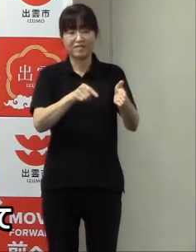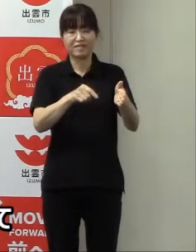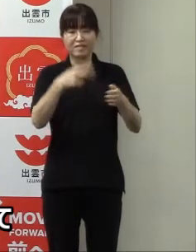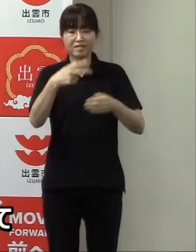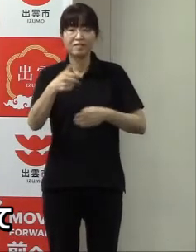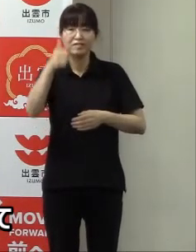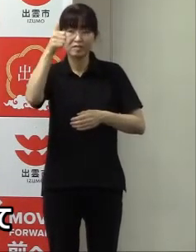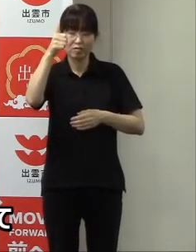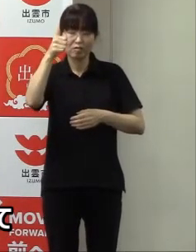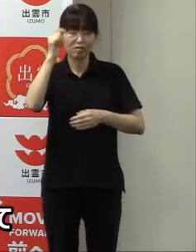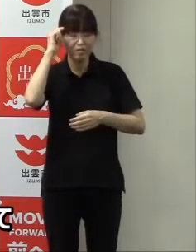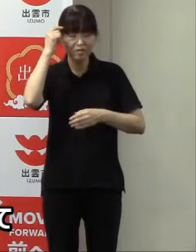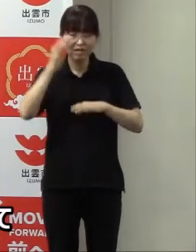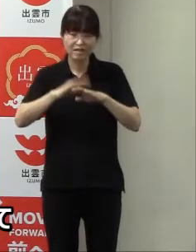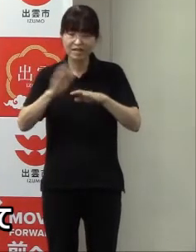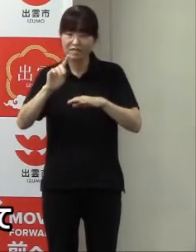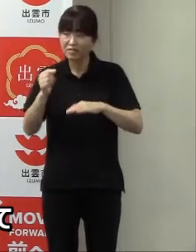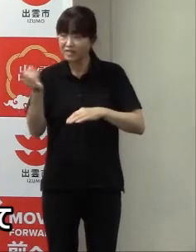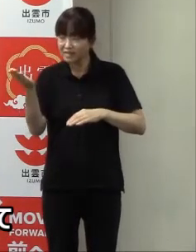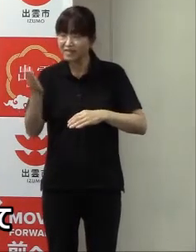省としていかがと思いますか。